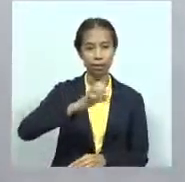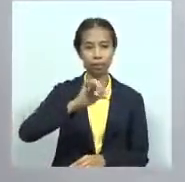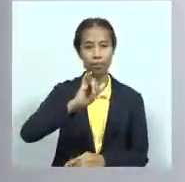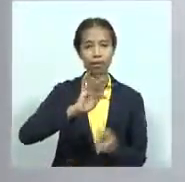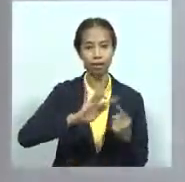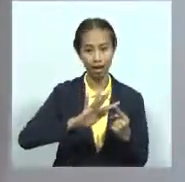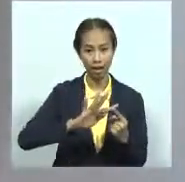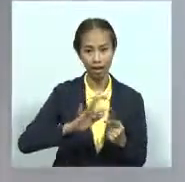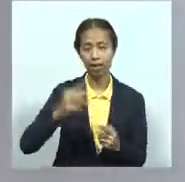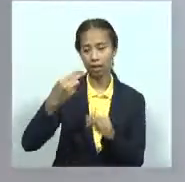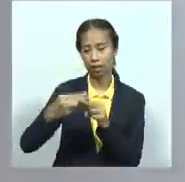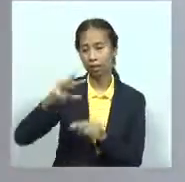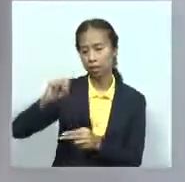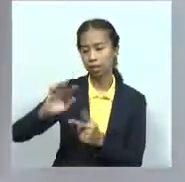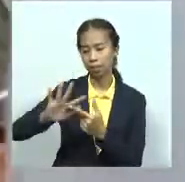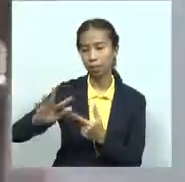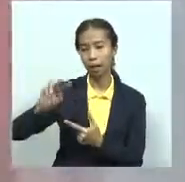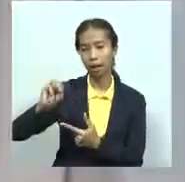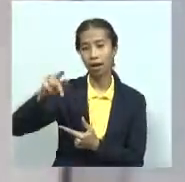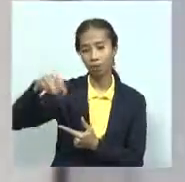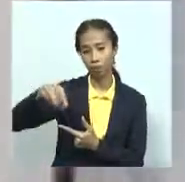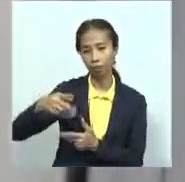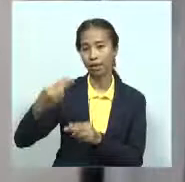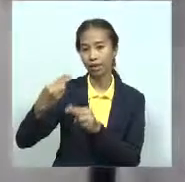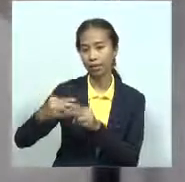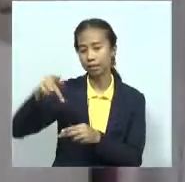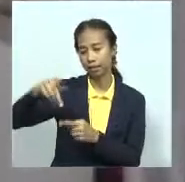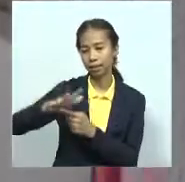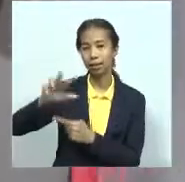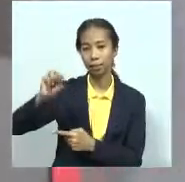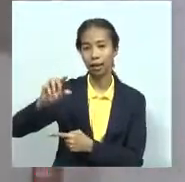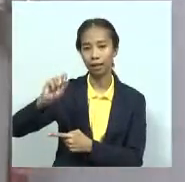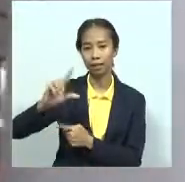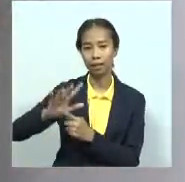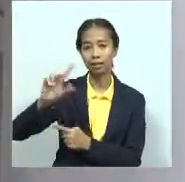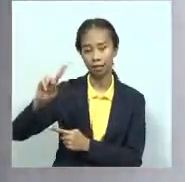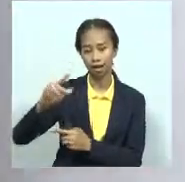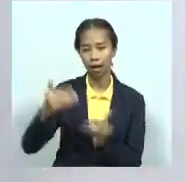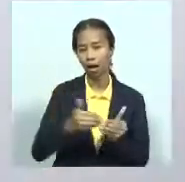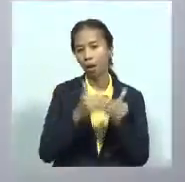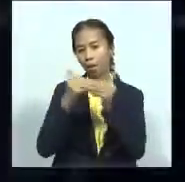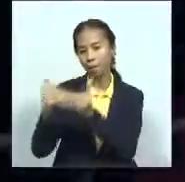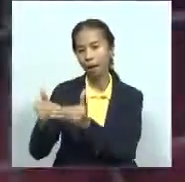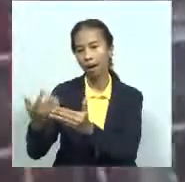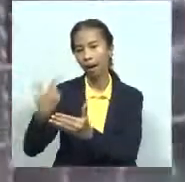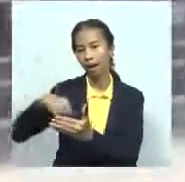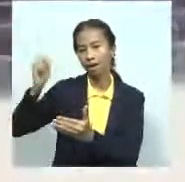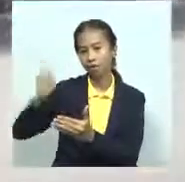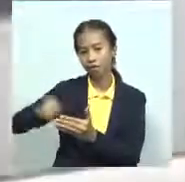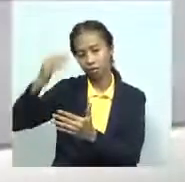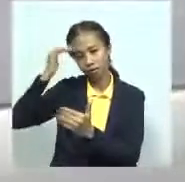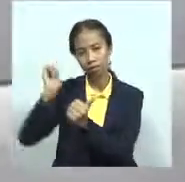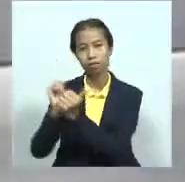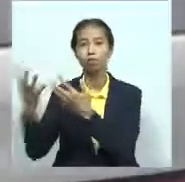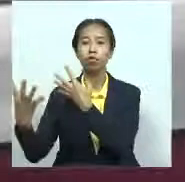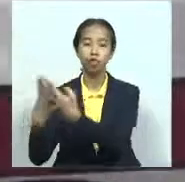ศรนายมานพมิ่งมงคลและนายพันศักดิ์พลทรัพย์ไปฝากขังศาลจังหวัดพระโขนงโดยพนักง